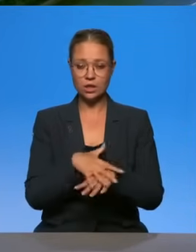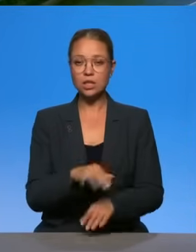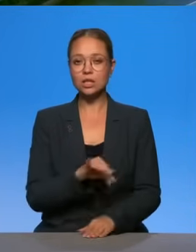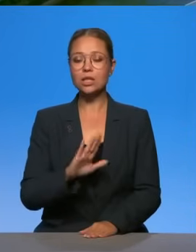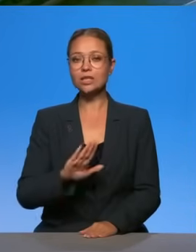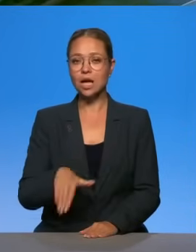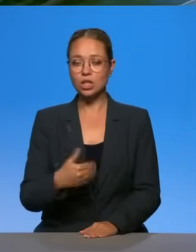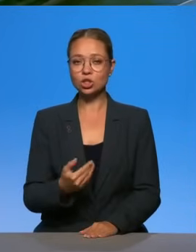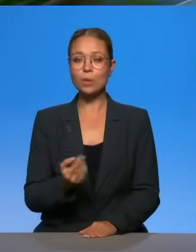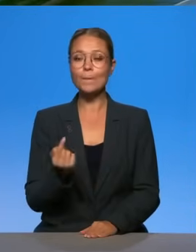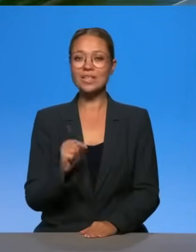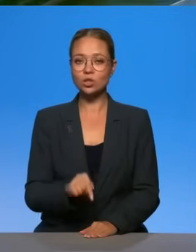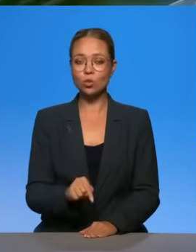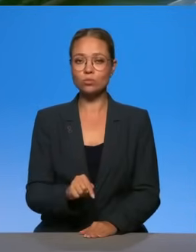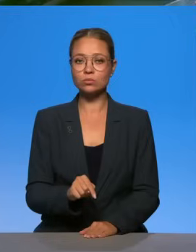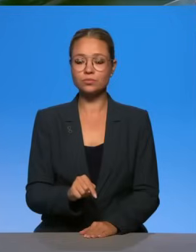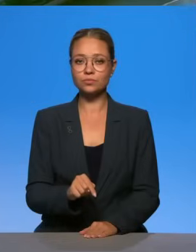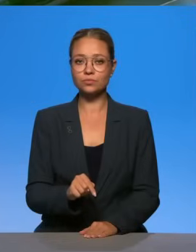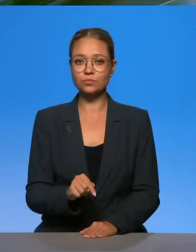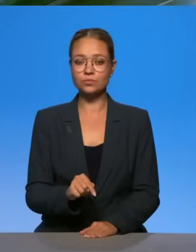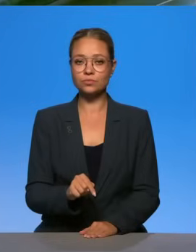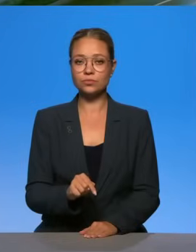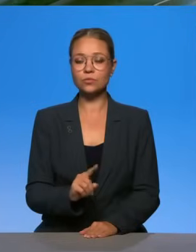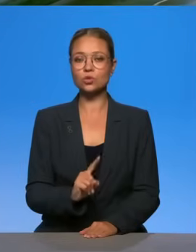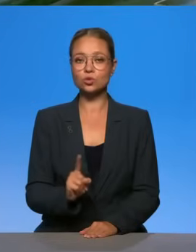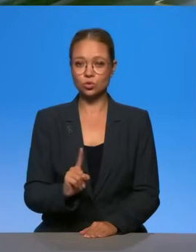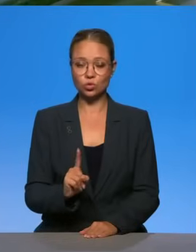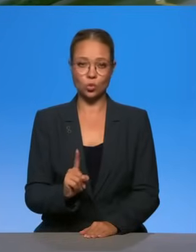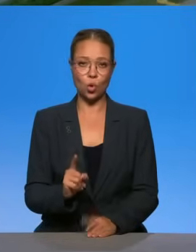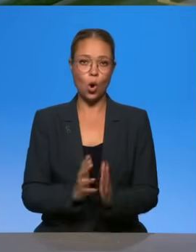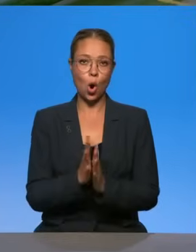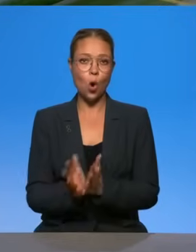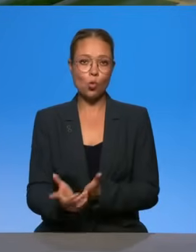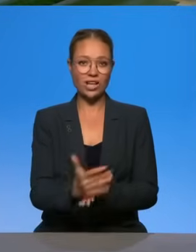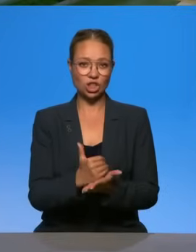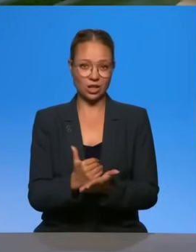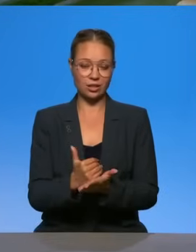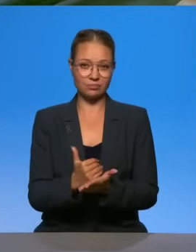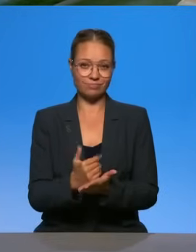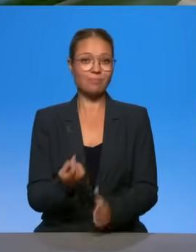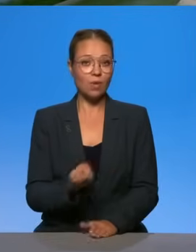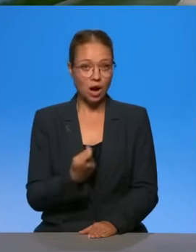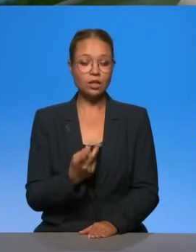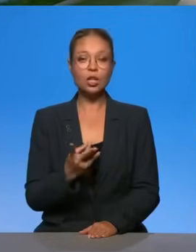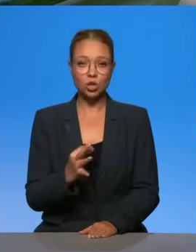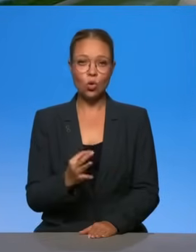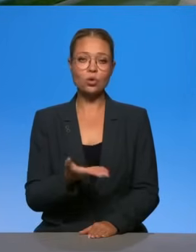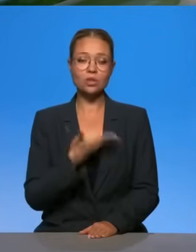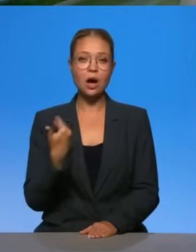вот при условии даже пониженного урожая, на экспорт у нас хватит